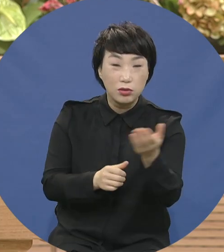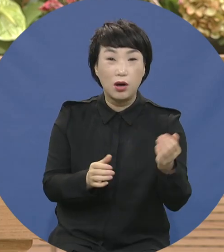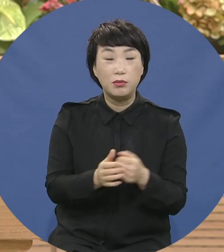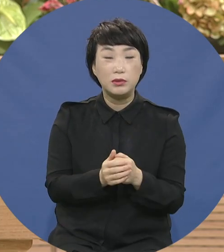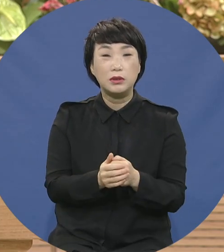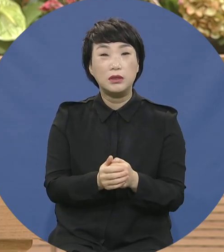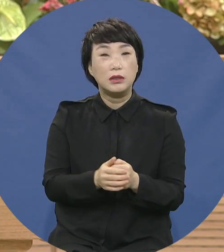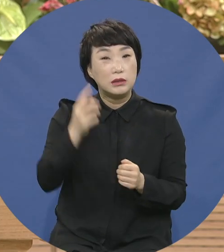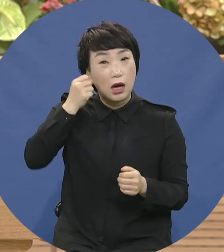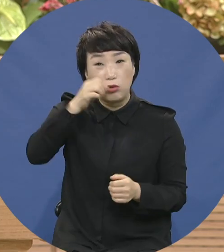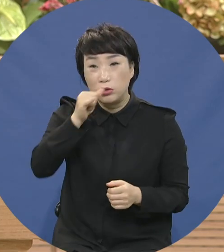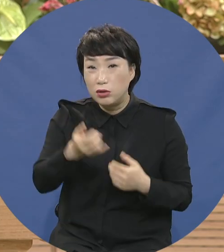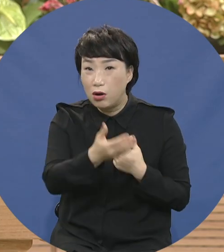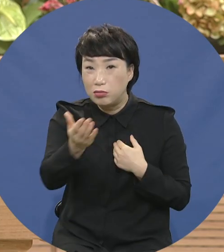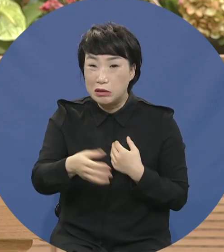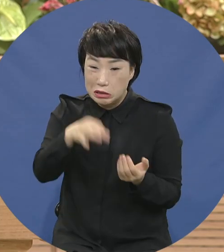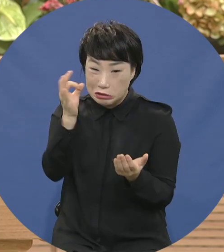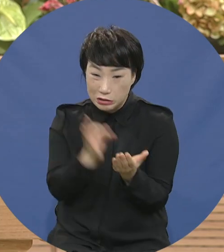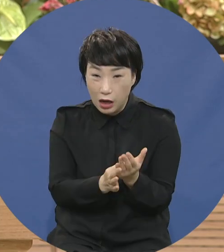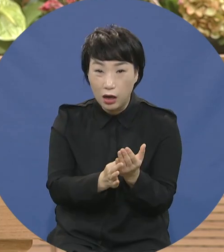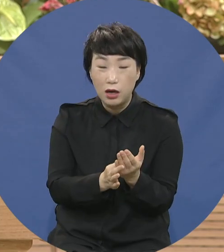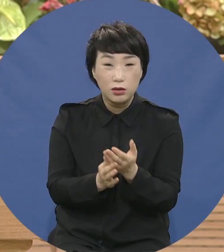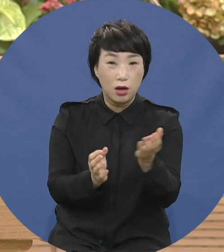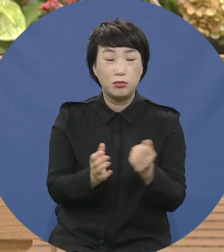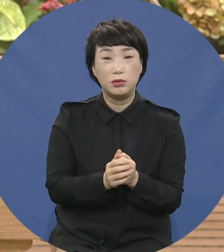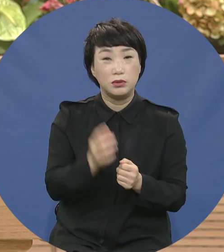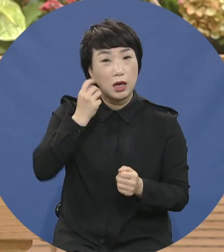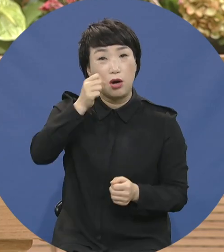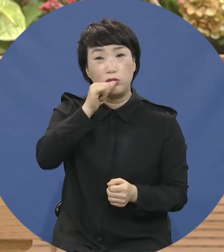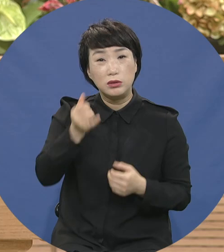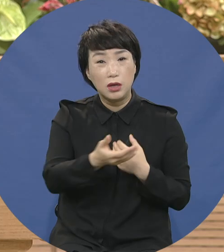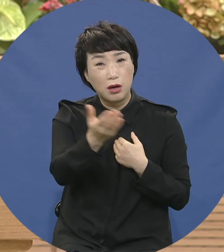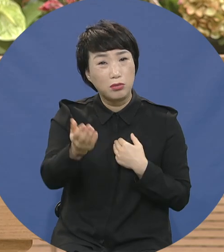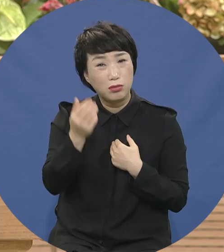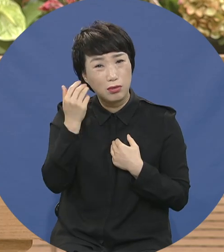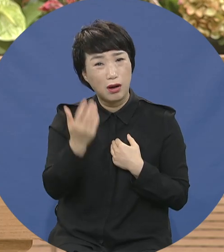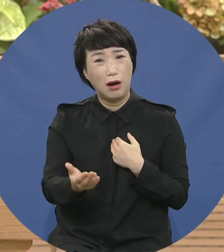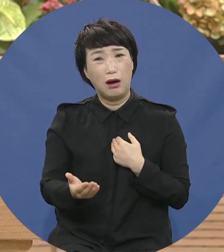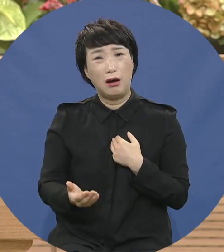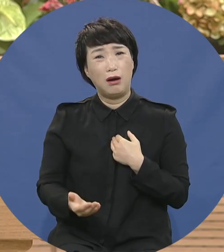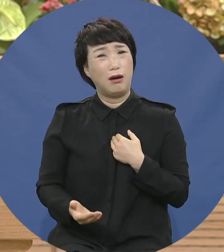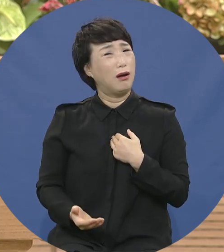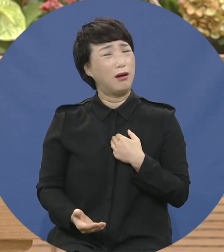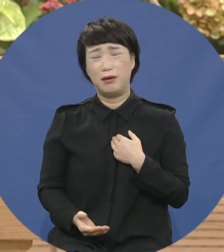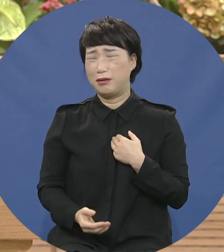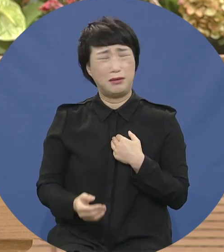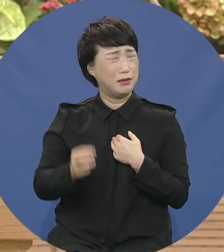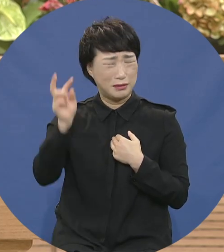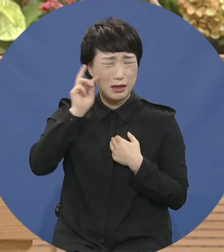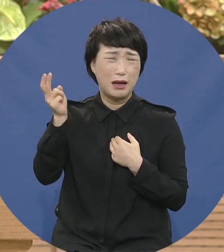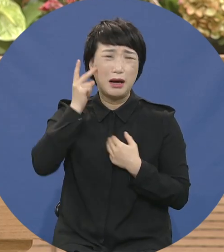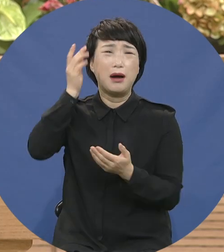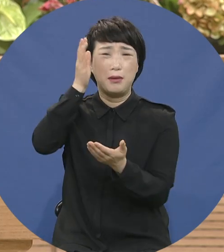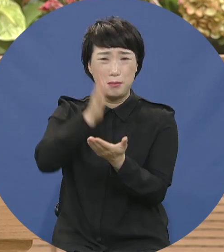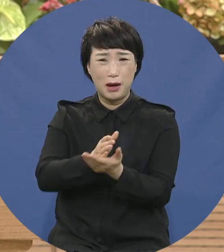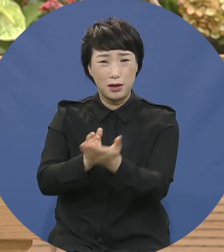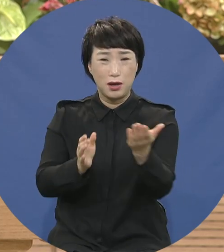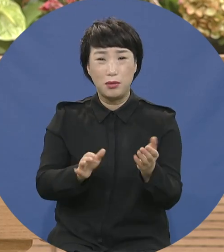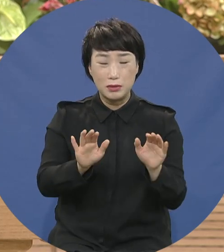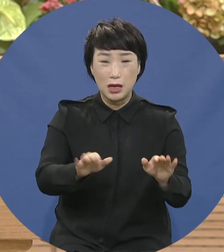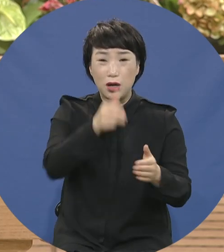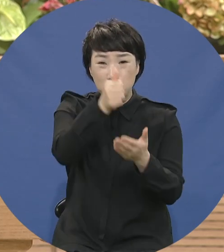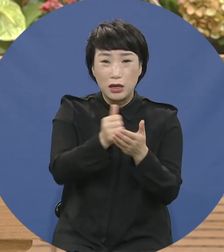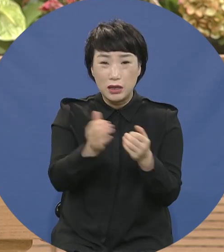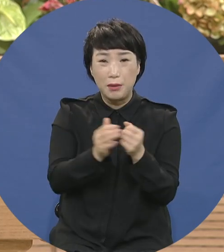정도의 이용가치, 값싼 싸구려의 이용가치의 피드냐 이 말입니다. 착각하지 마라. 죄